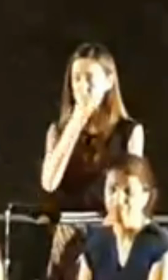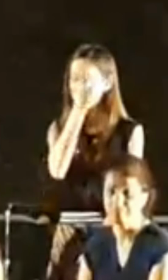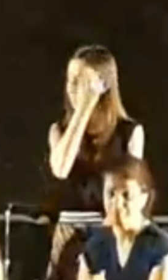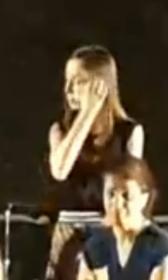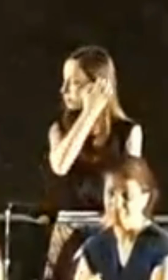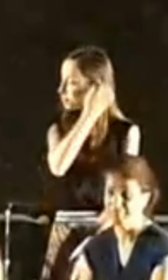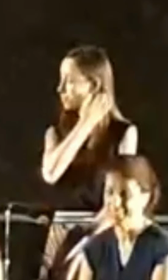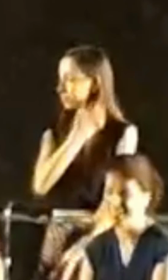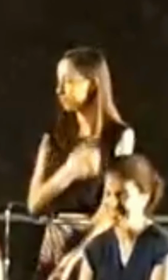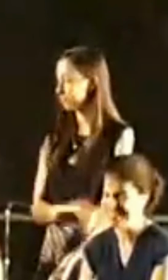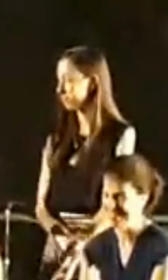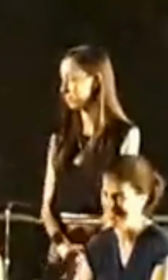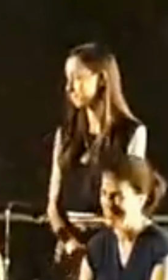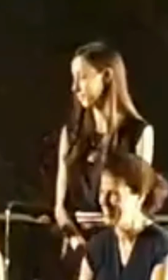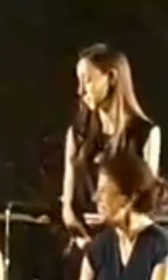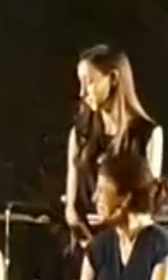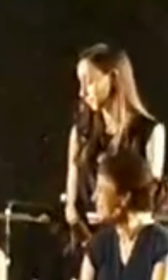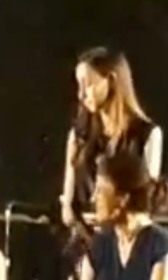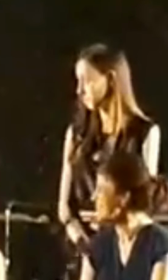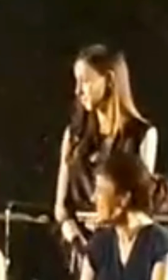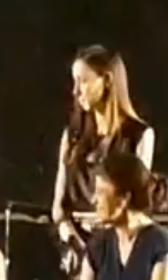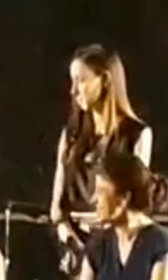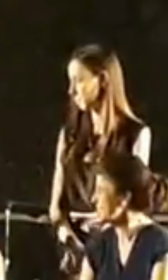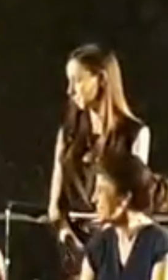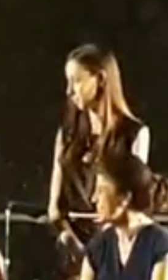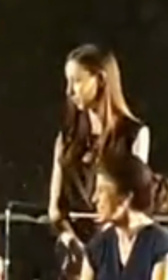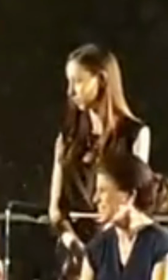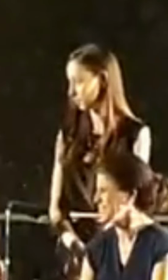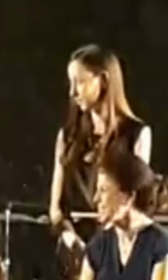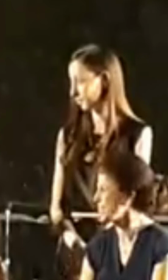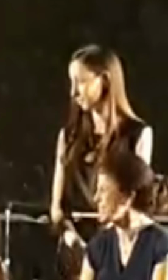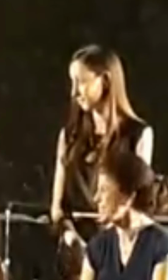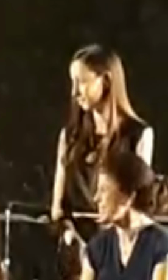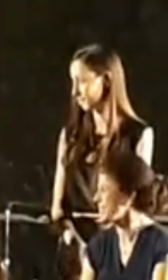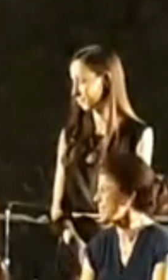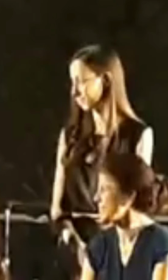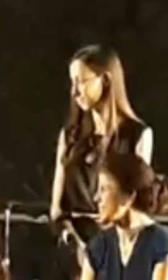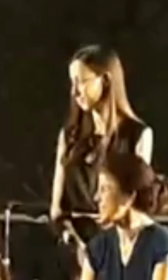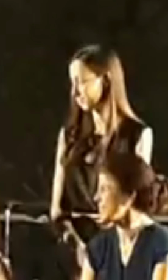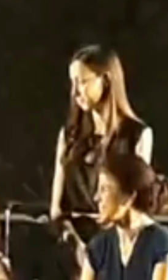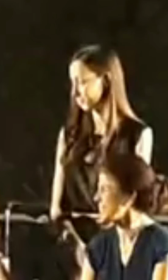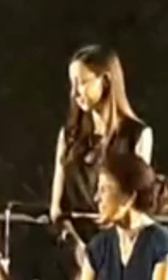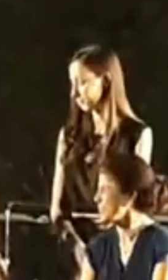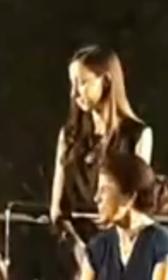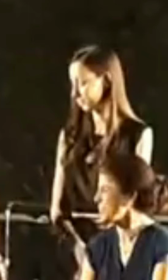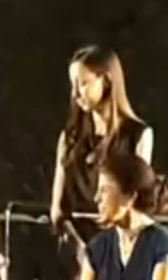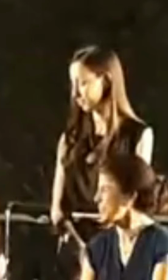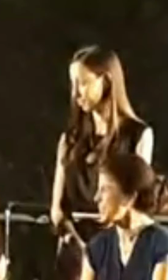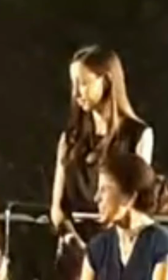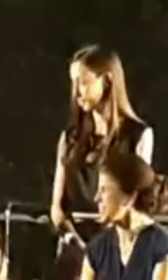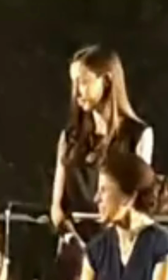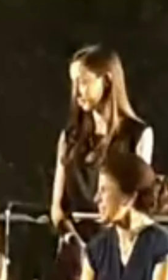vitale importanza. Ci ha seguito, è stata presente alle feste di Natale, è stata